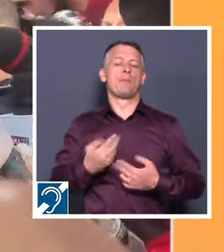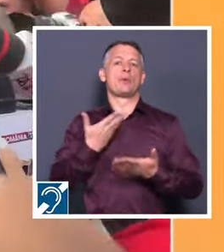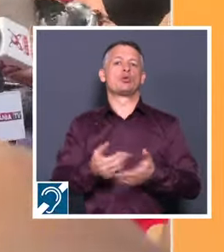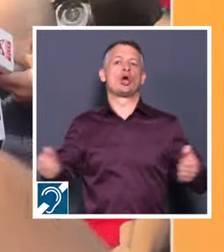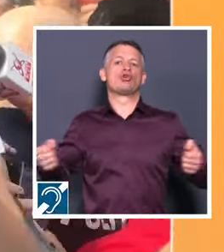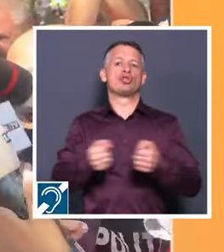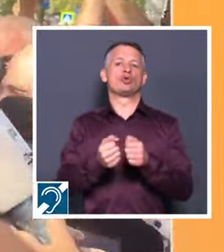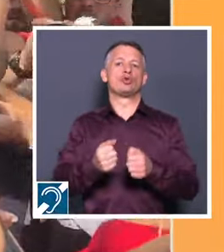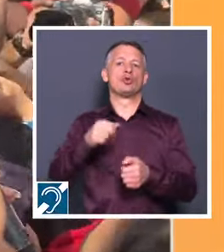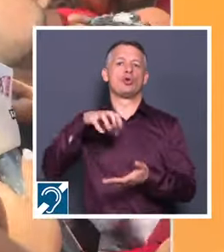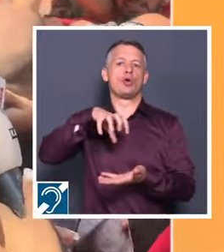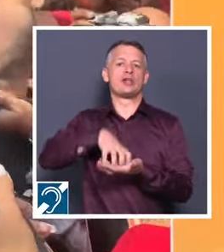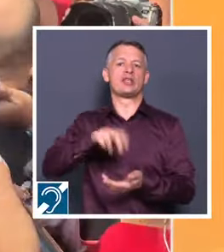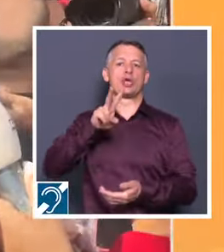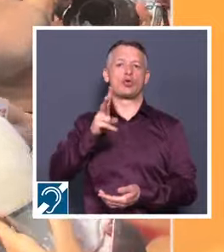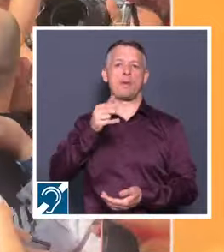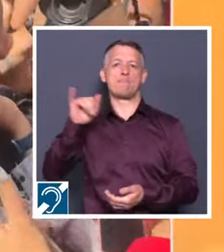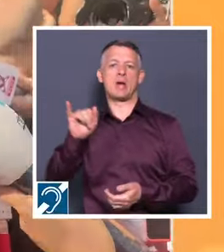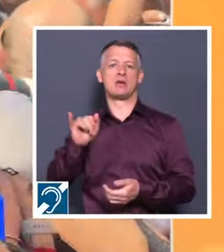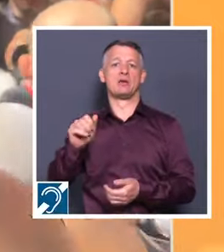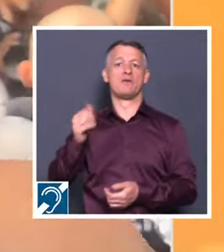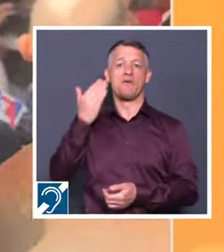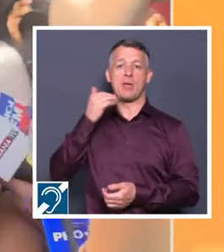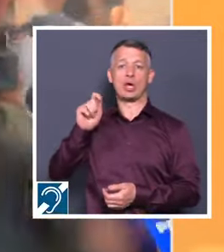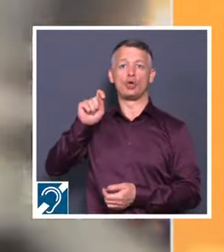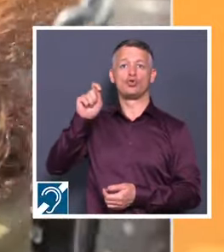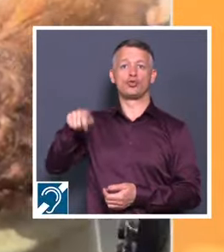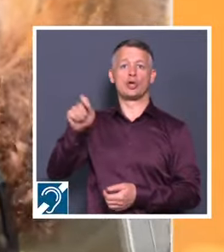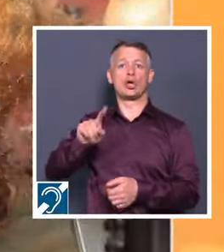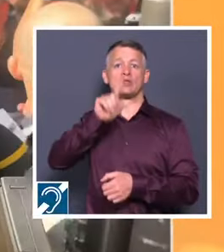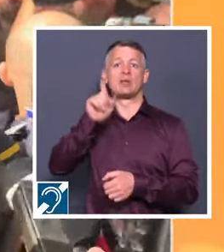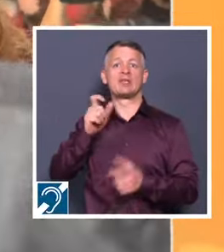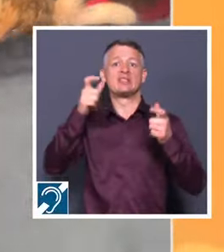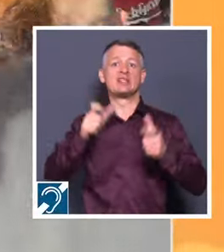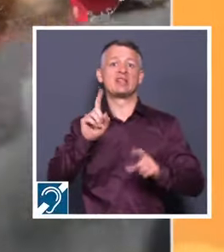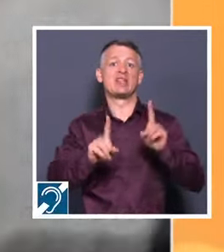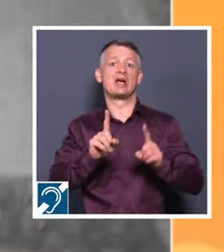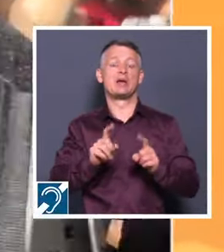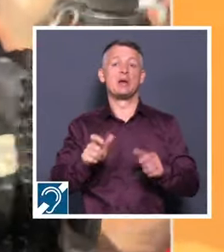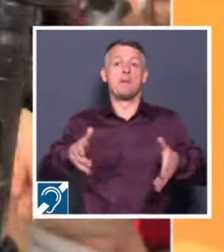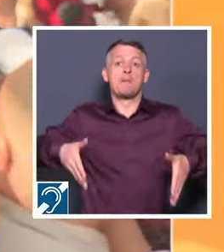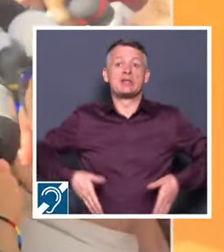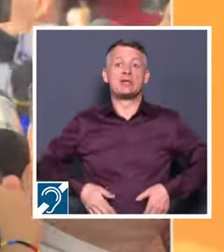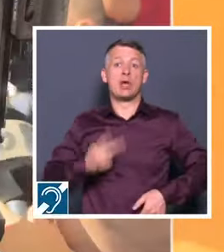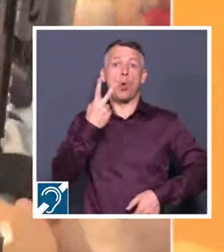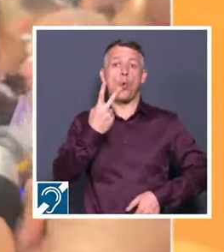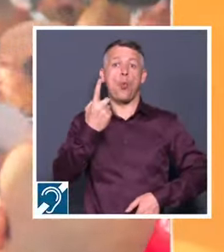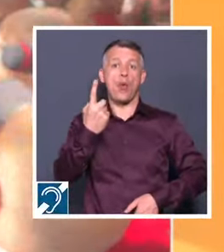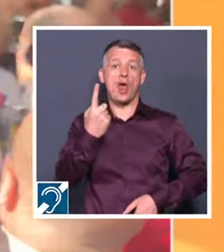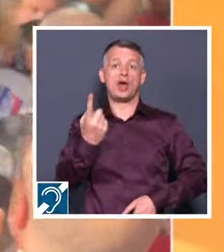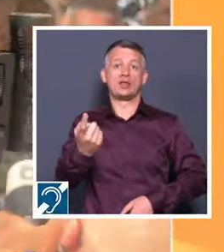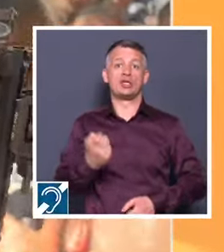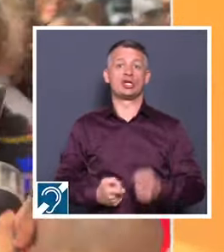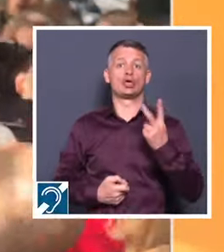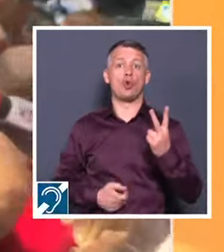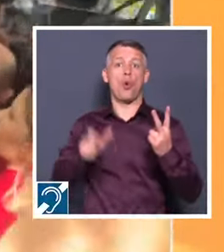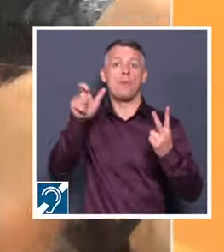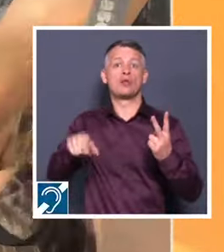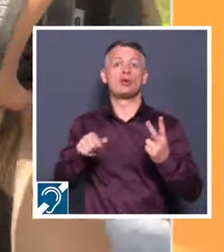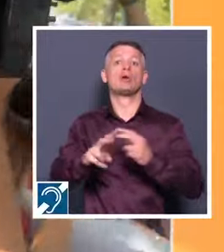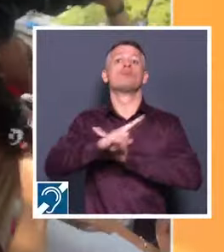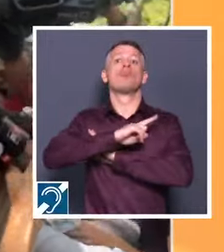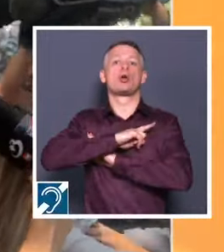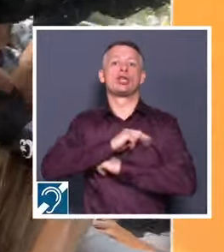Atunci judecătoarea a întrebat în sală dacă este prezentă una dintre cele două victime decedate și ar fi cerut